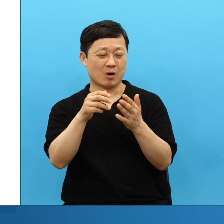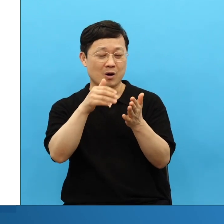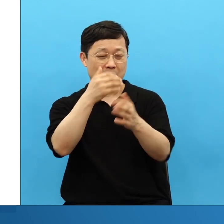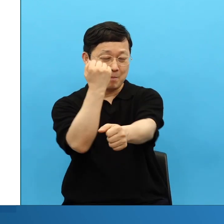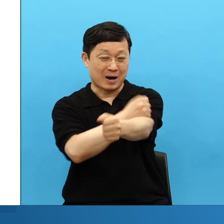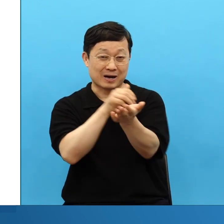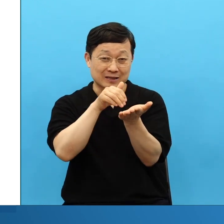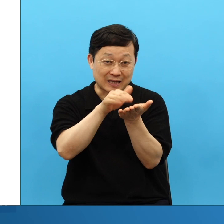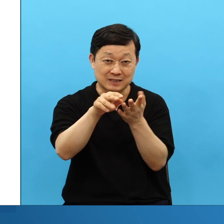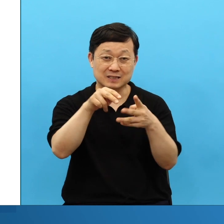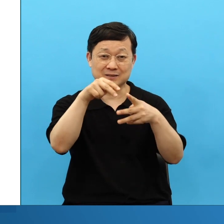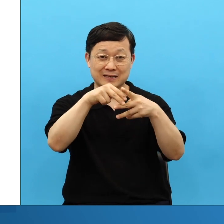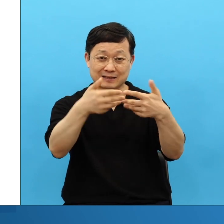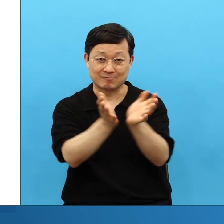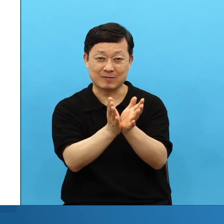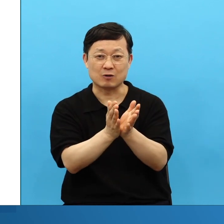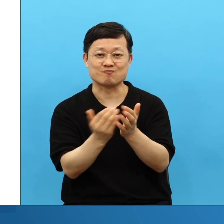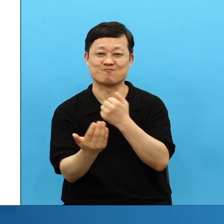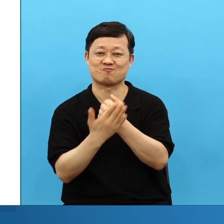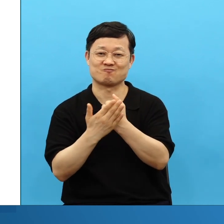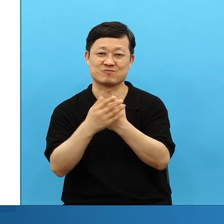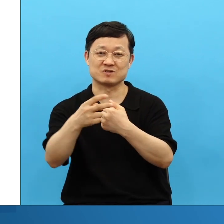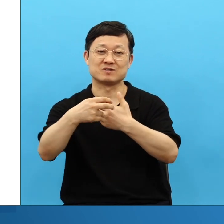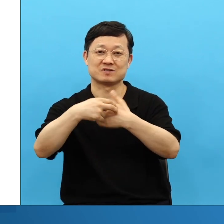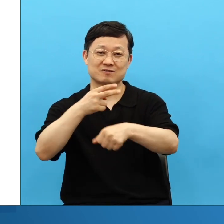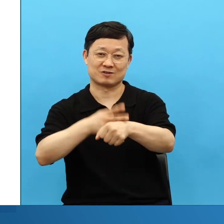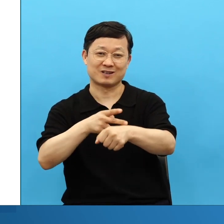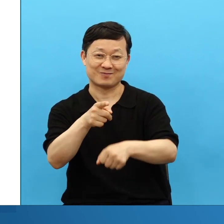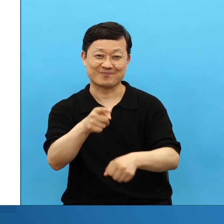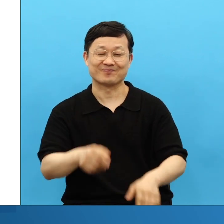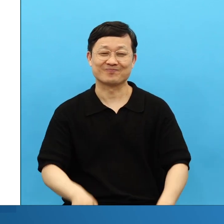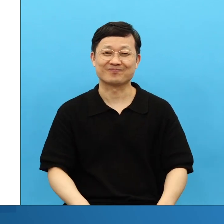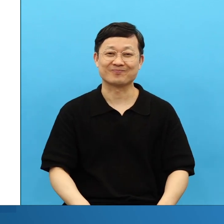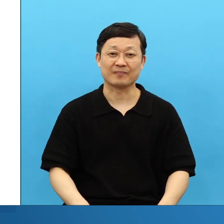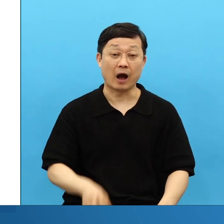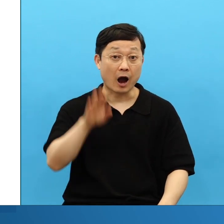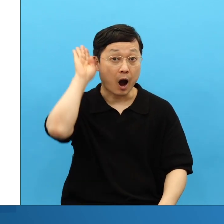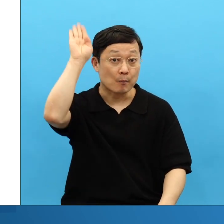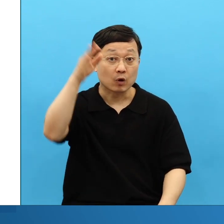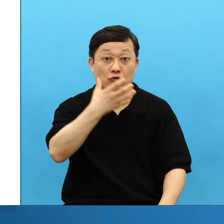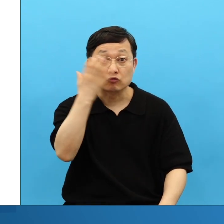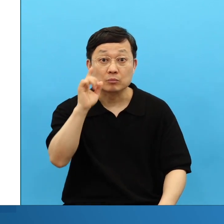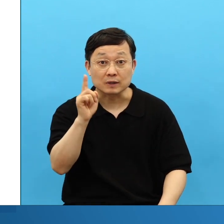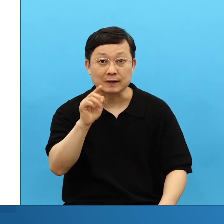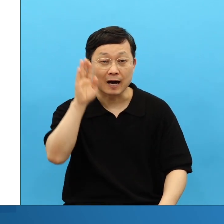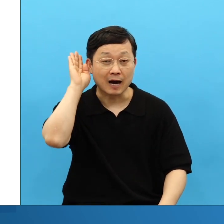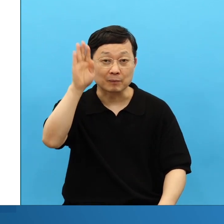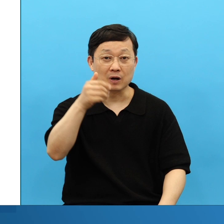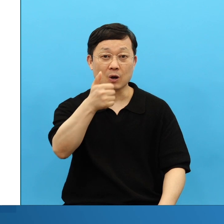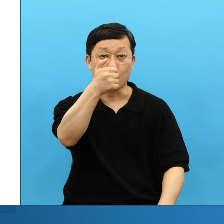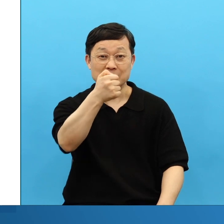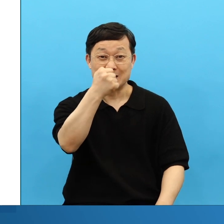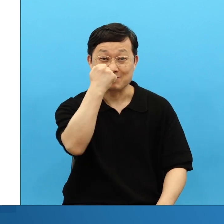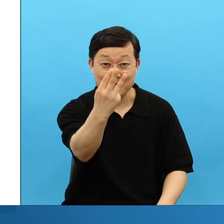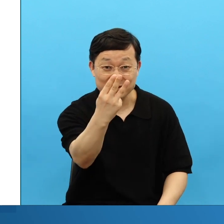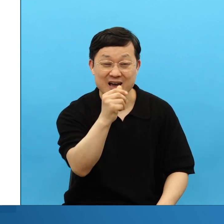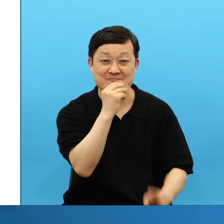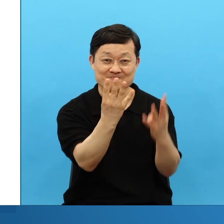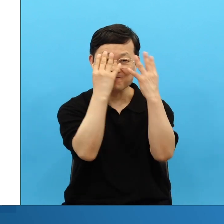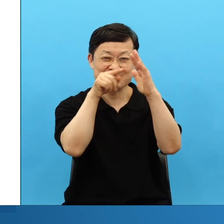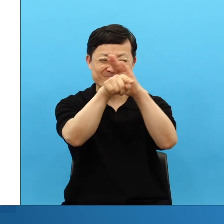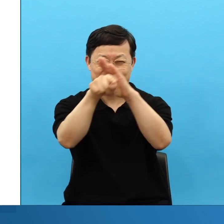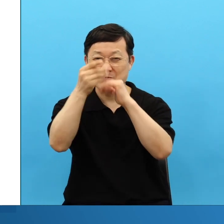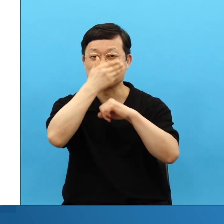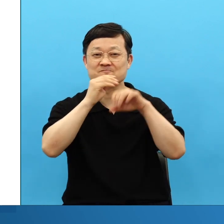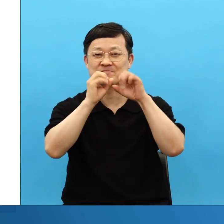마약퇴치운동본부에서도 전국 17개 교도소에 강의 들어가고 있습니다. 앞으로 꿈이 뭐냐? 53개 교정시설에 다 들어가서 복음 선포하는